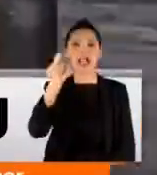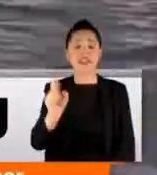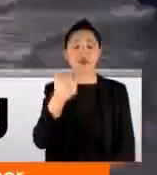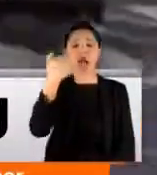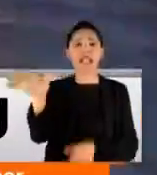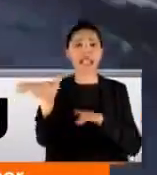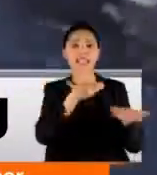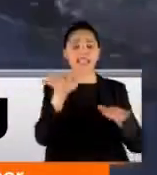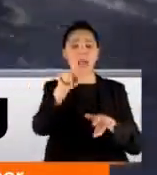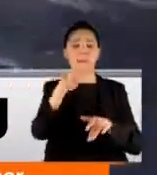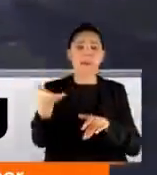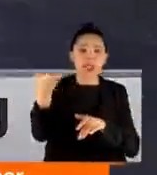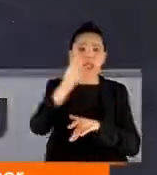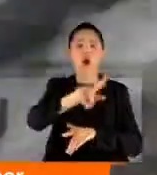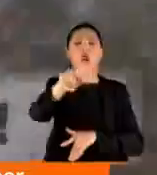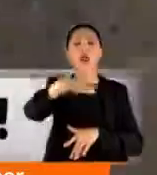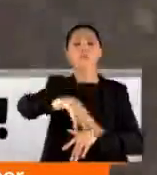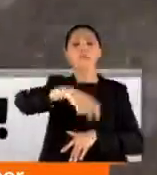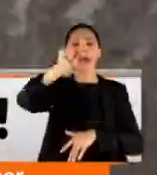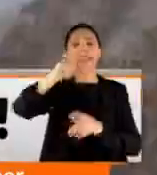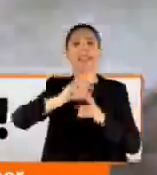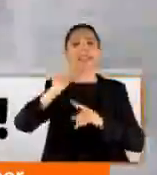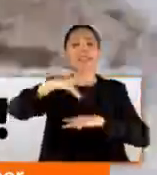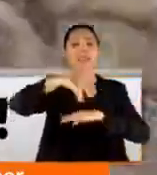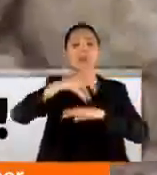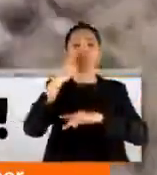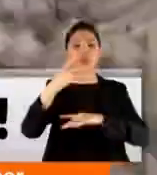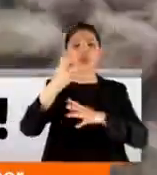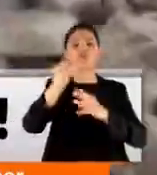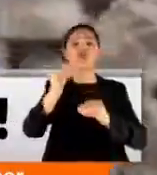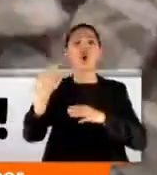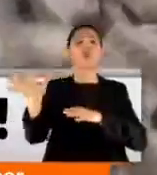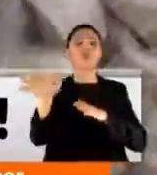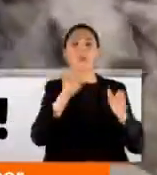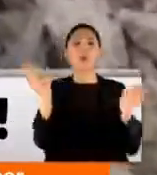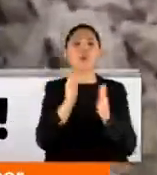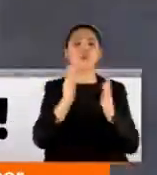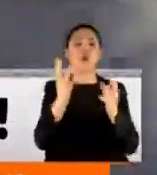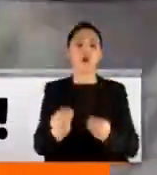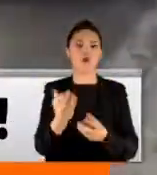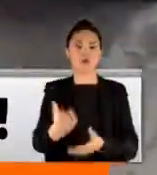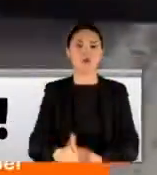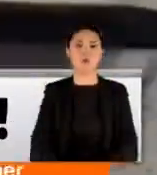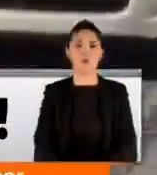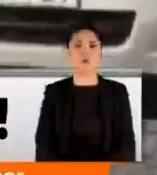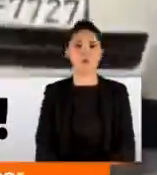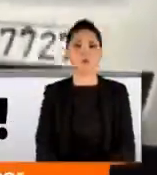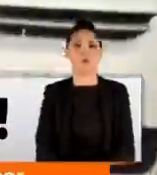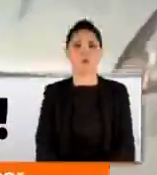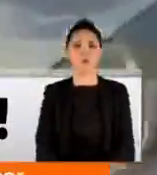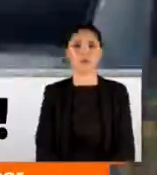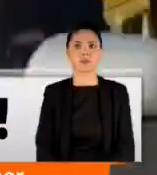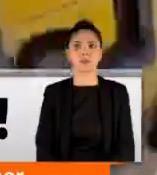6.6 büyüklüğündeki depremin ardından merkez üssü Sisam Adası olan birçok artçı deprem meydana geldi.